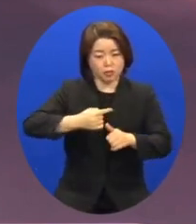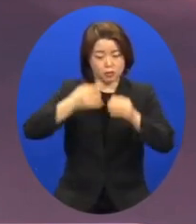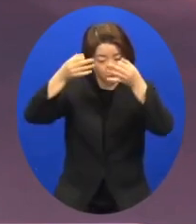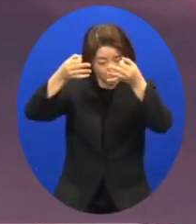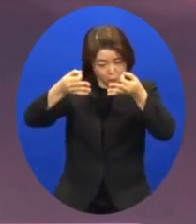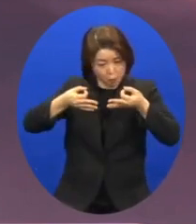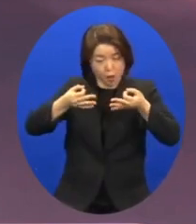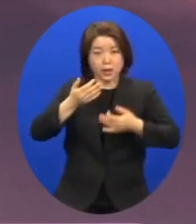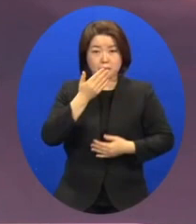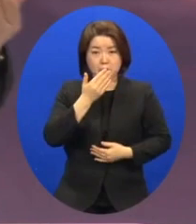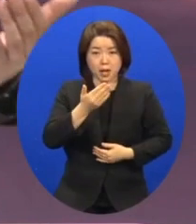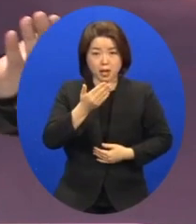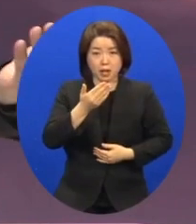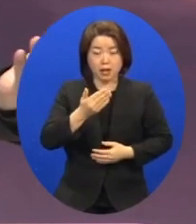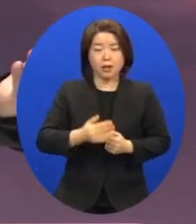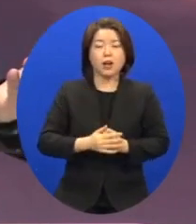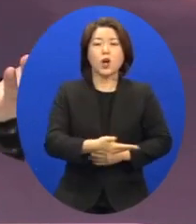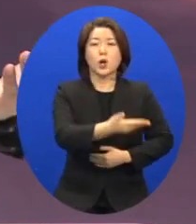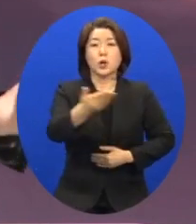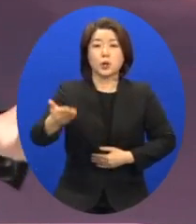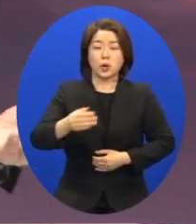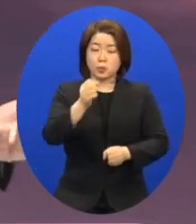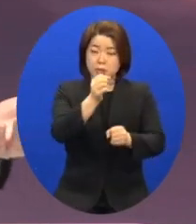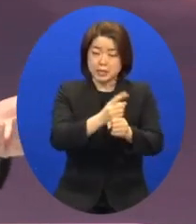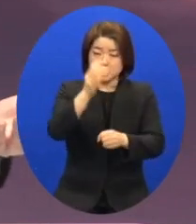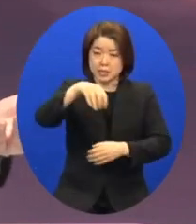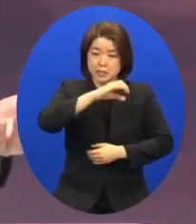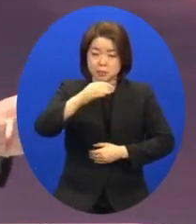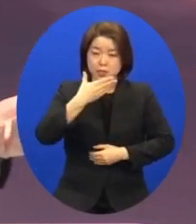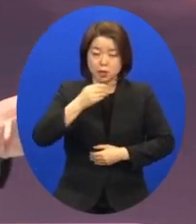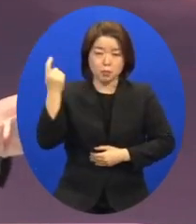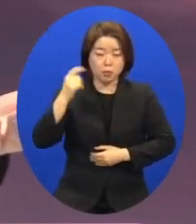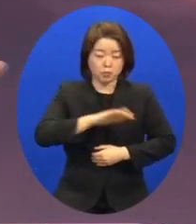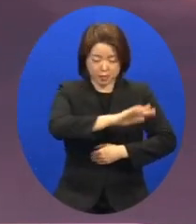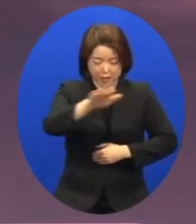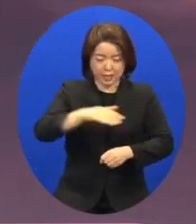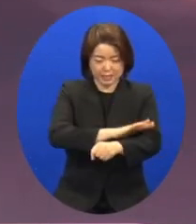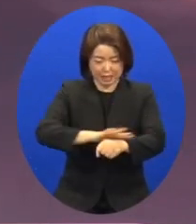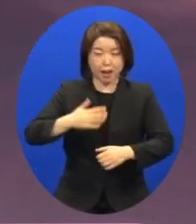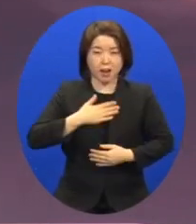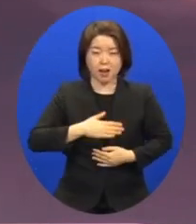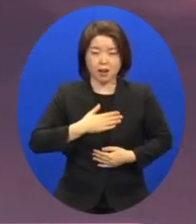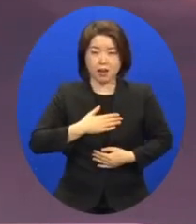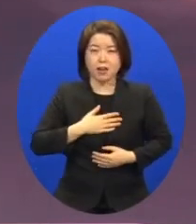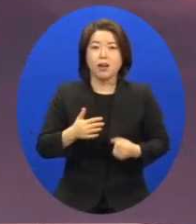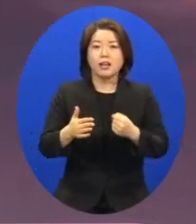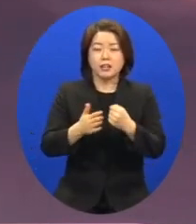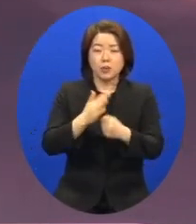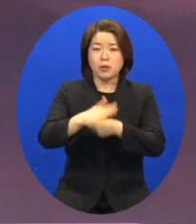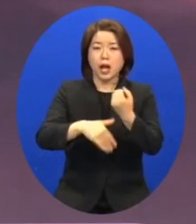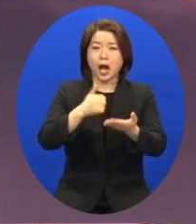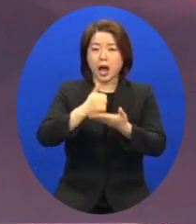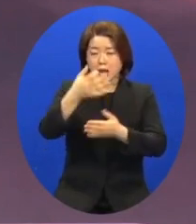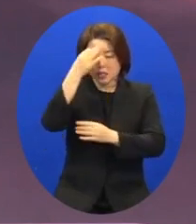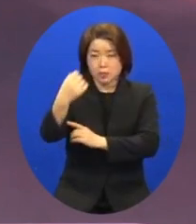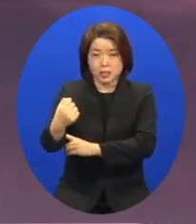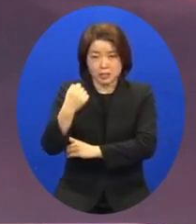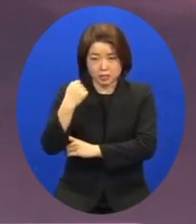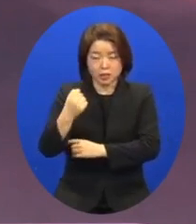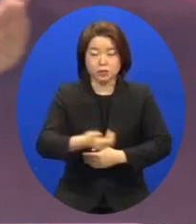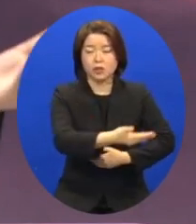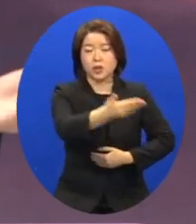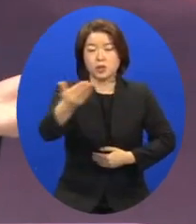있습니까 여러분이 이미 십자가의 복음을 다 알고 계십니다 그래서 하나님의 능력을 여러분의